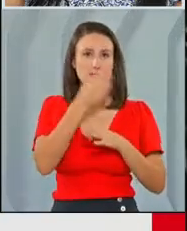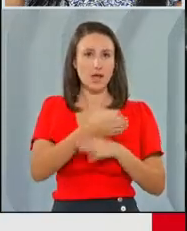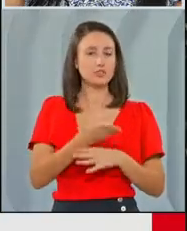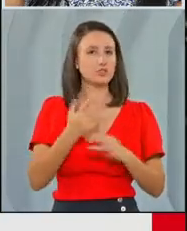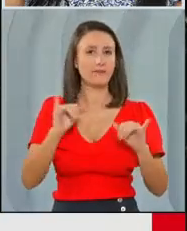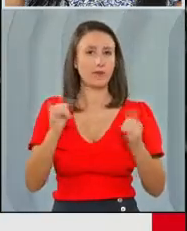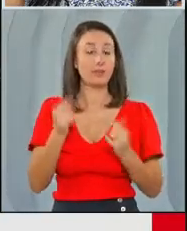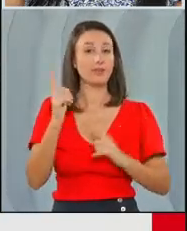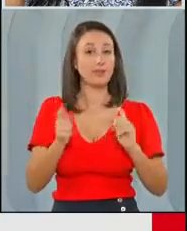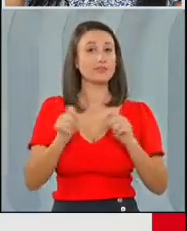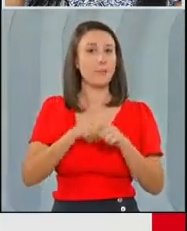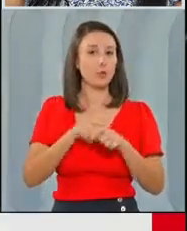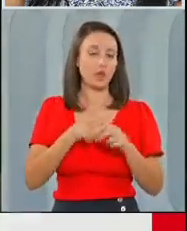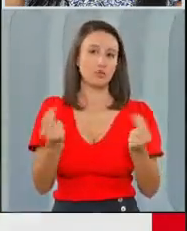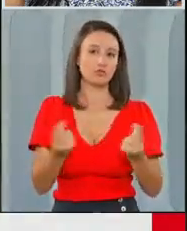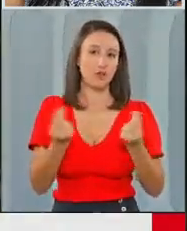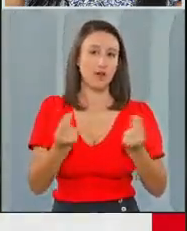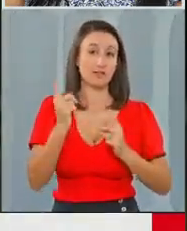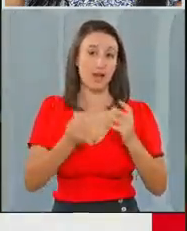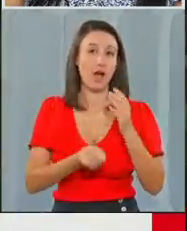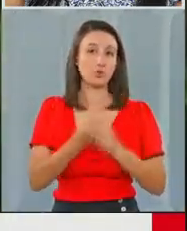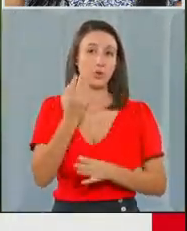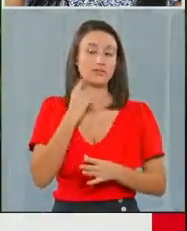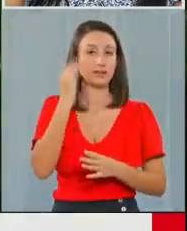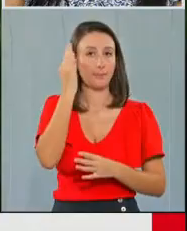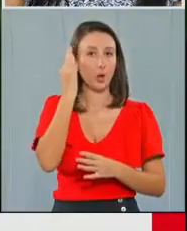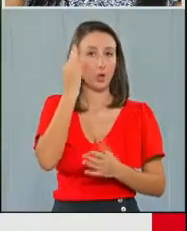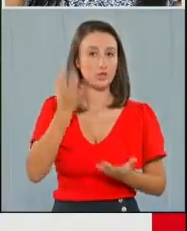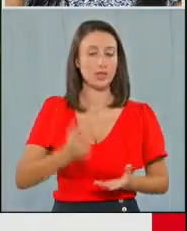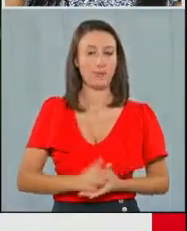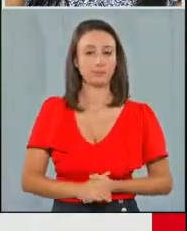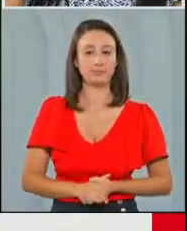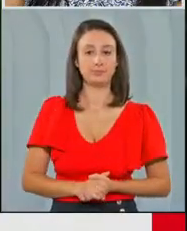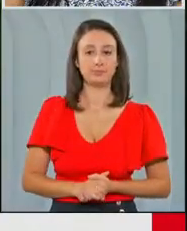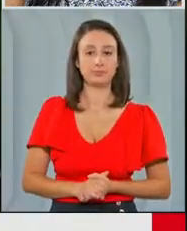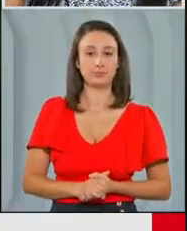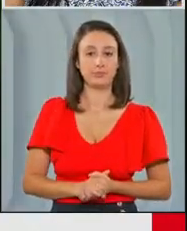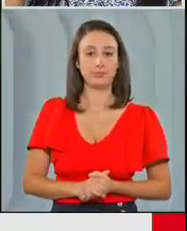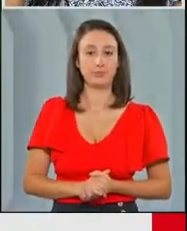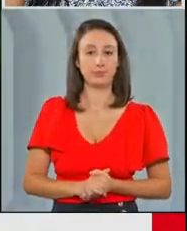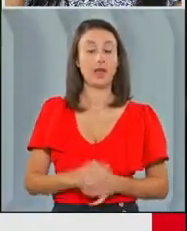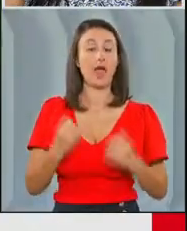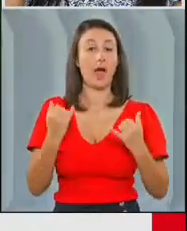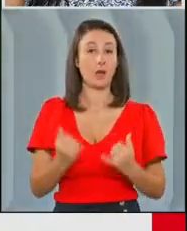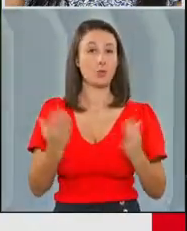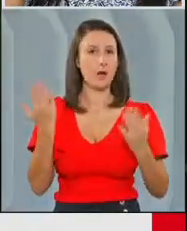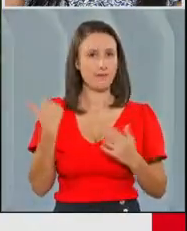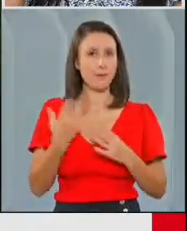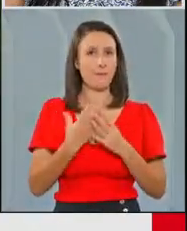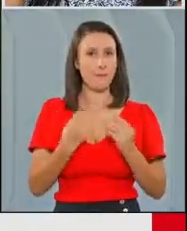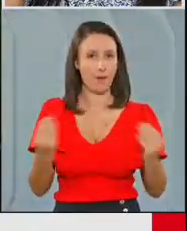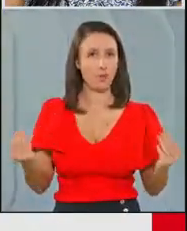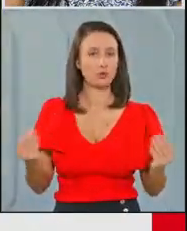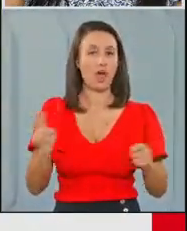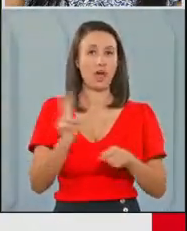fenomene și dacă s-a schimbat ceva, dacă a fost actualizată prognoza, doamna Andrei? În momentul de față avem mai multe atenționări